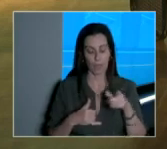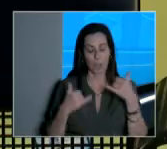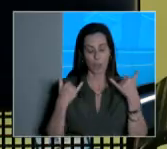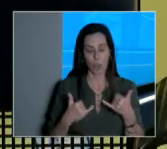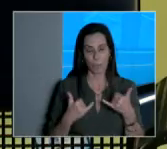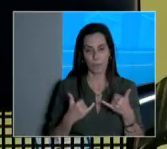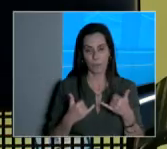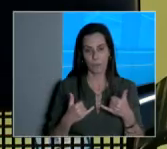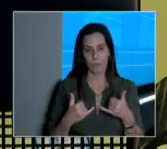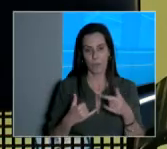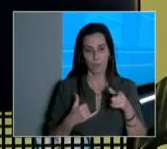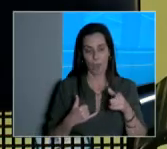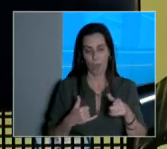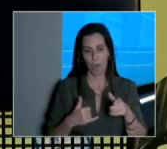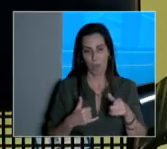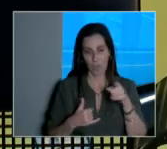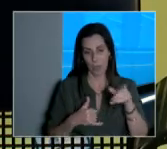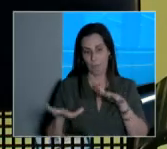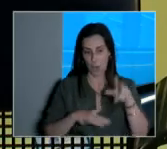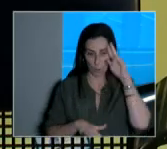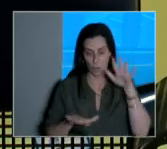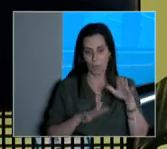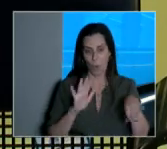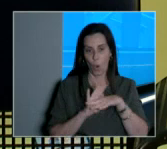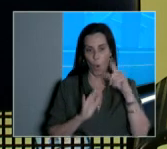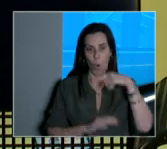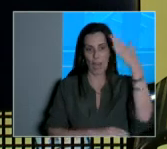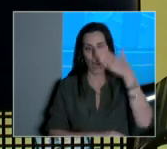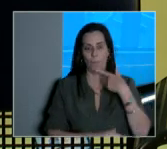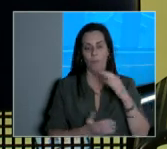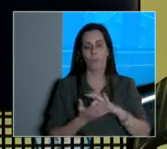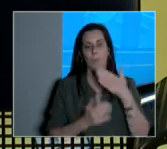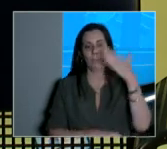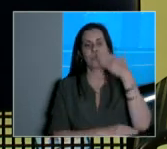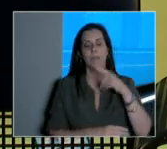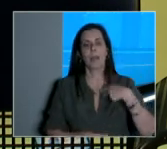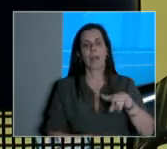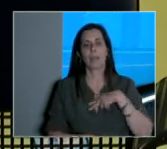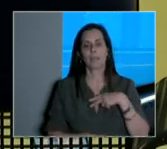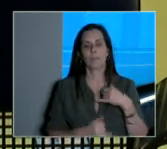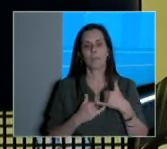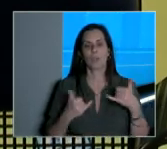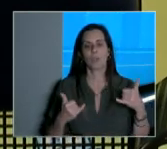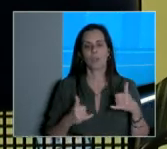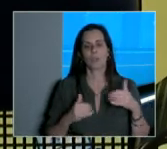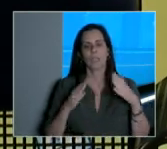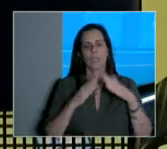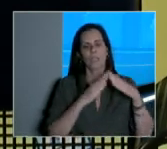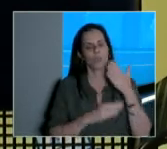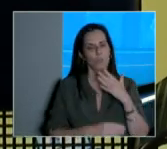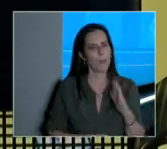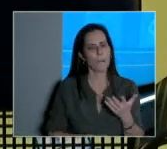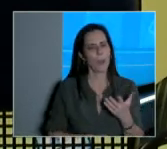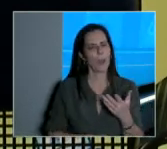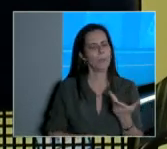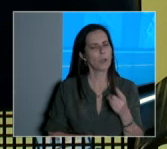אתה היום המפלגה השלטת. אתם בממשלה. בחוק הלאום כתוב, מדינת ישראל תהיה אחראית לפיתוח התיישבות יהודית. אז